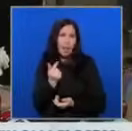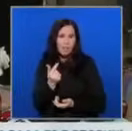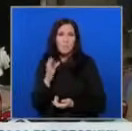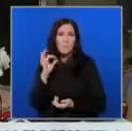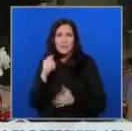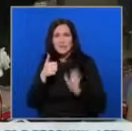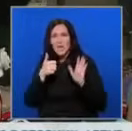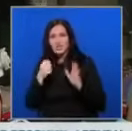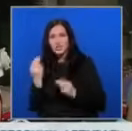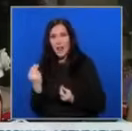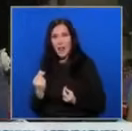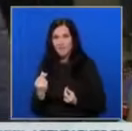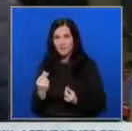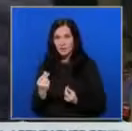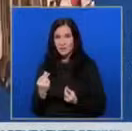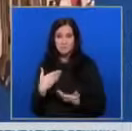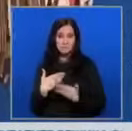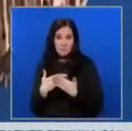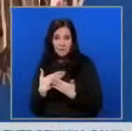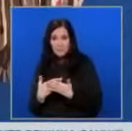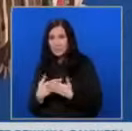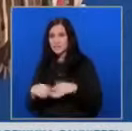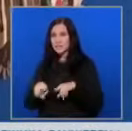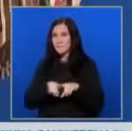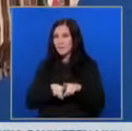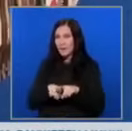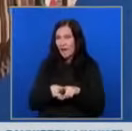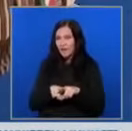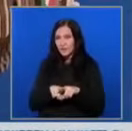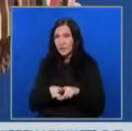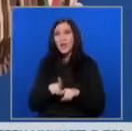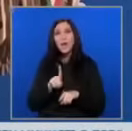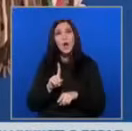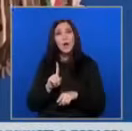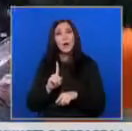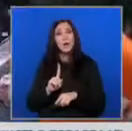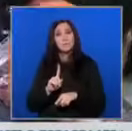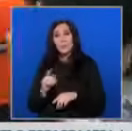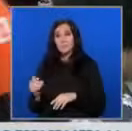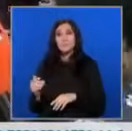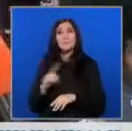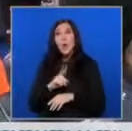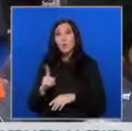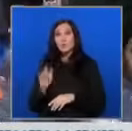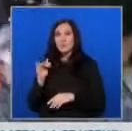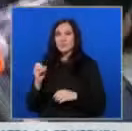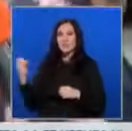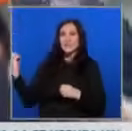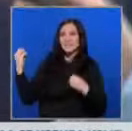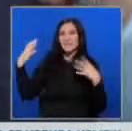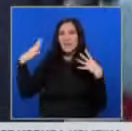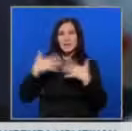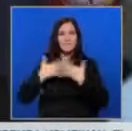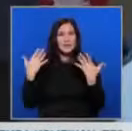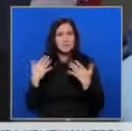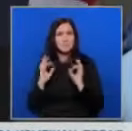на 60 на лева. На близки, на приятели, на които празниците да са светли. Ето на, например, едни